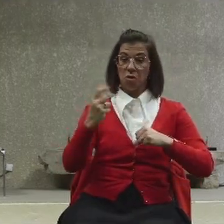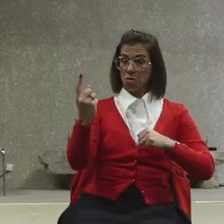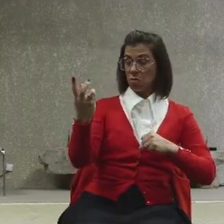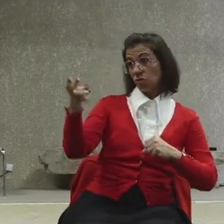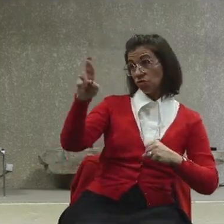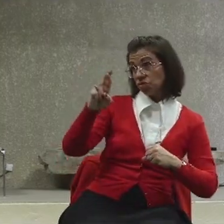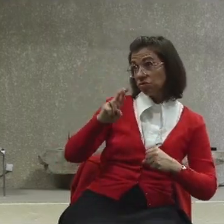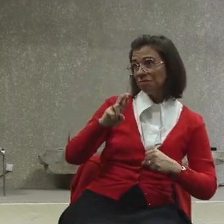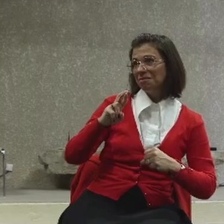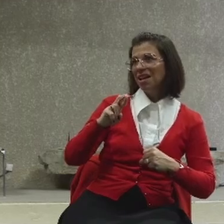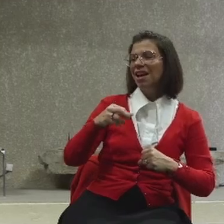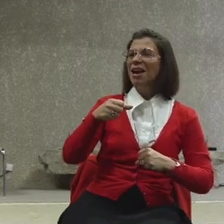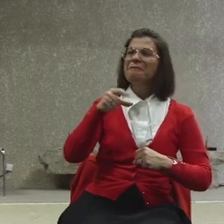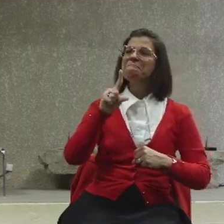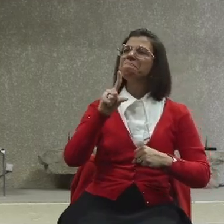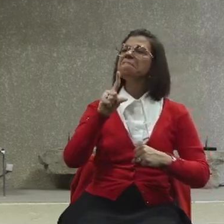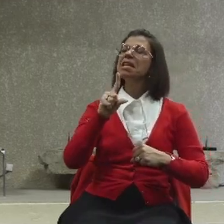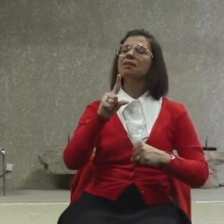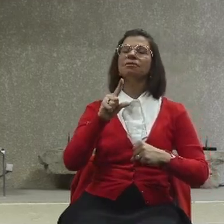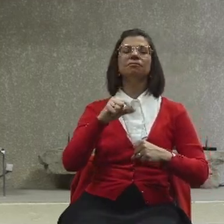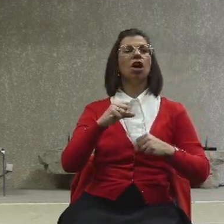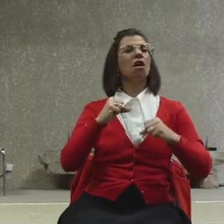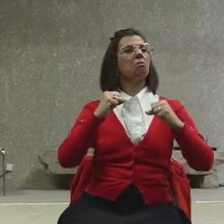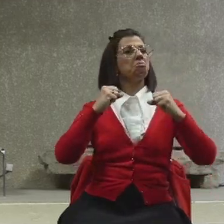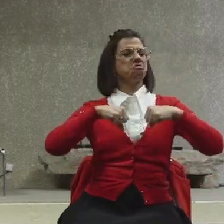Ah, merci Seigneur.